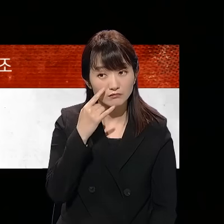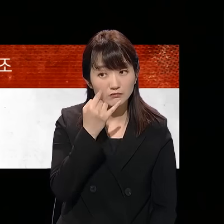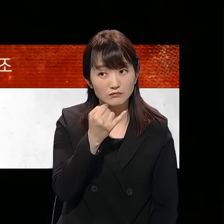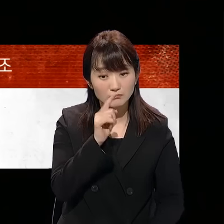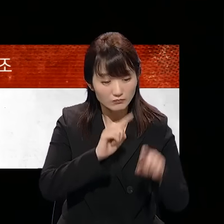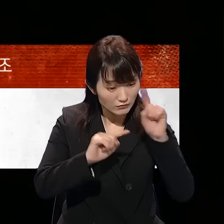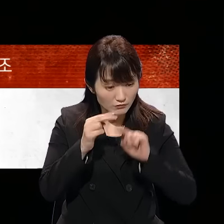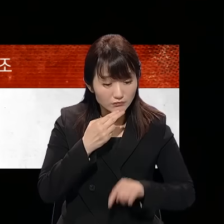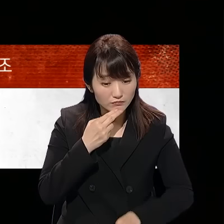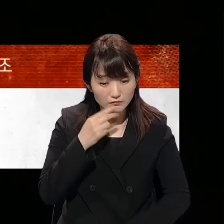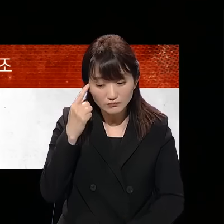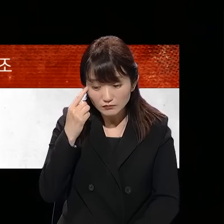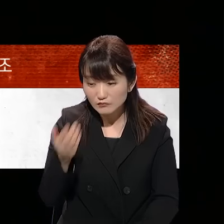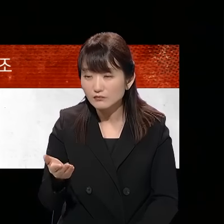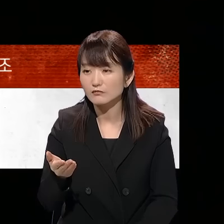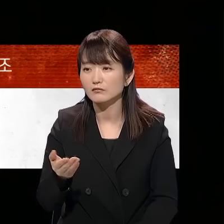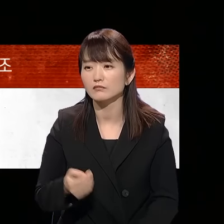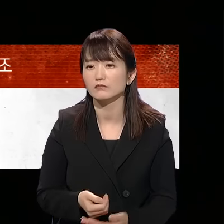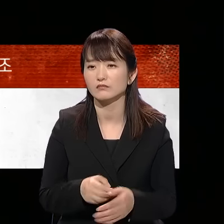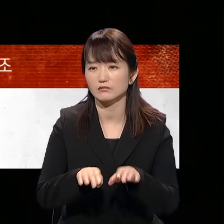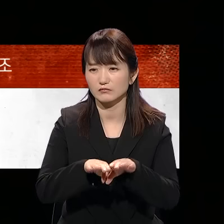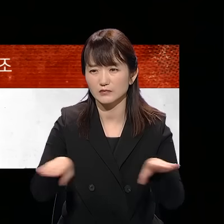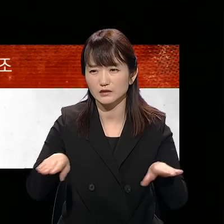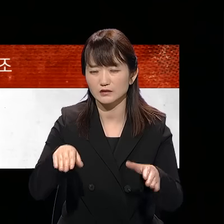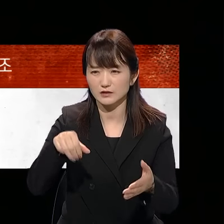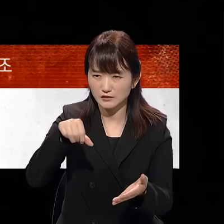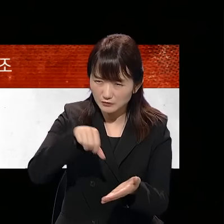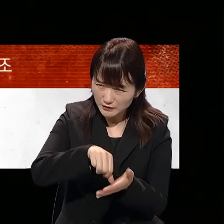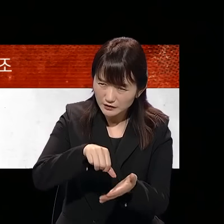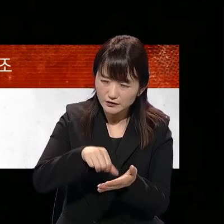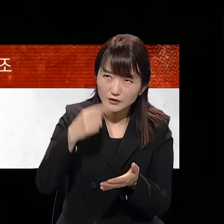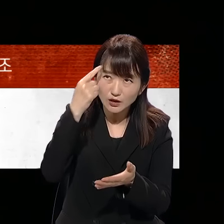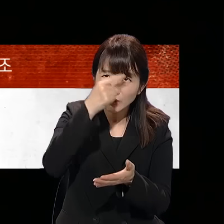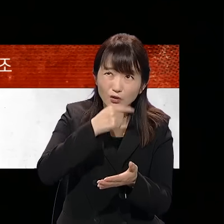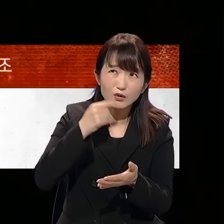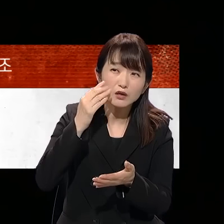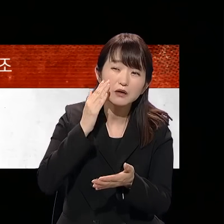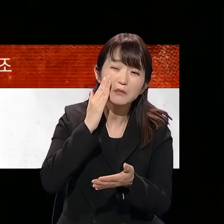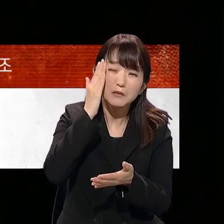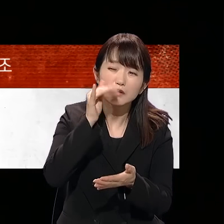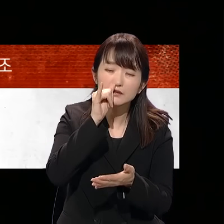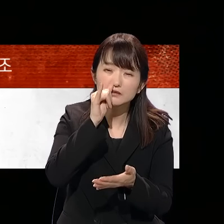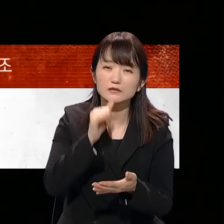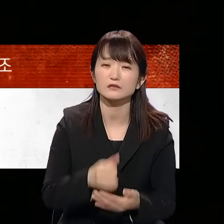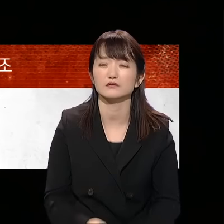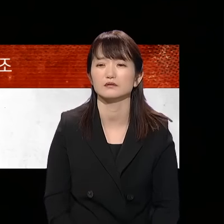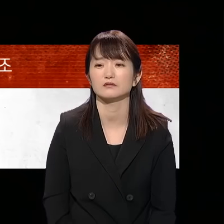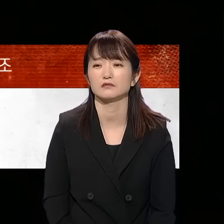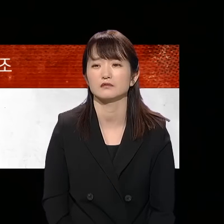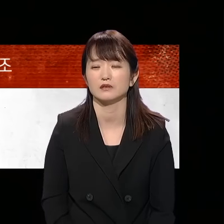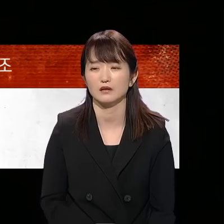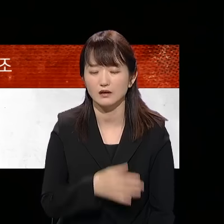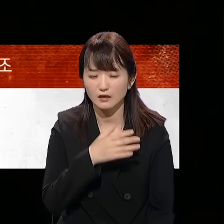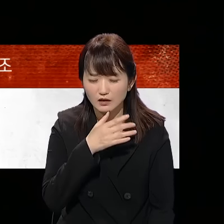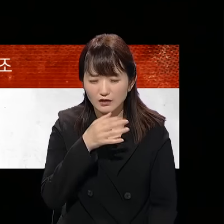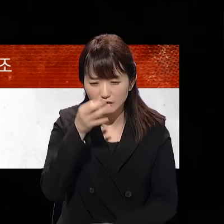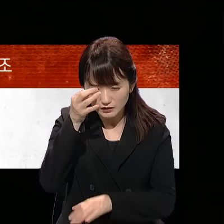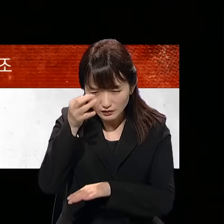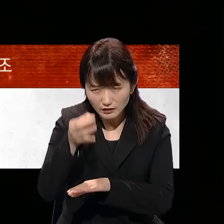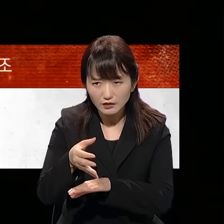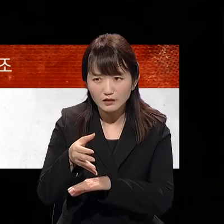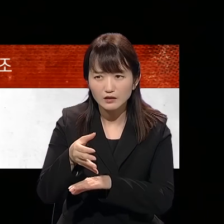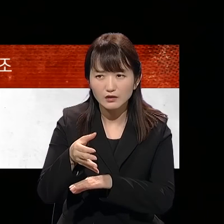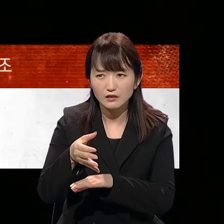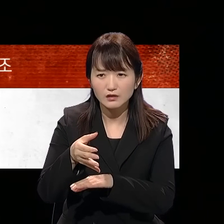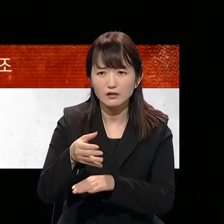어디 다친 적 없으세요 이랬더니 바닥에 살짝 부딪쳐서 얼굴에 멍이 살짝 드셨다는 거예요 아 그래요 죄송합니다이